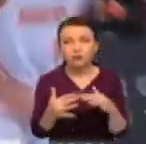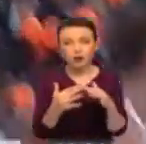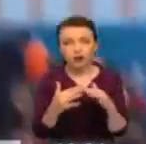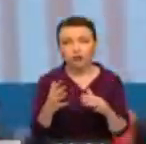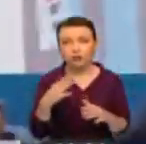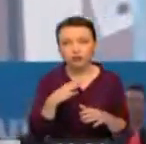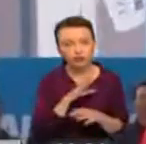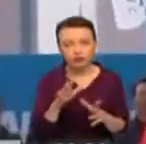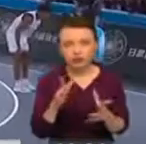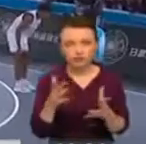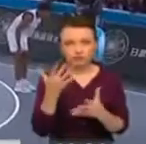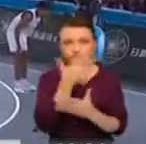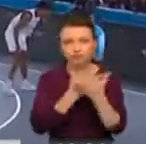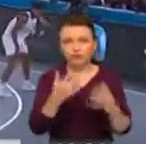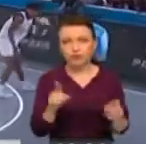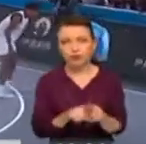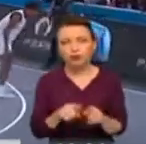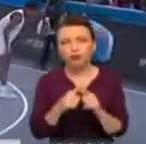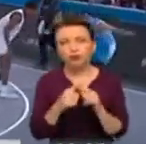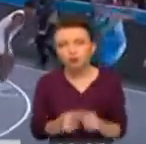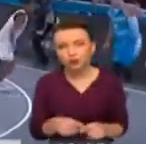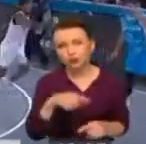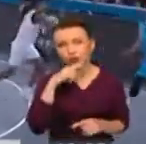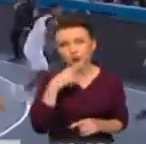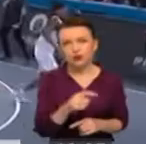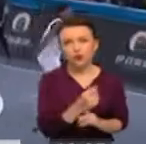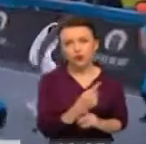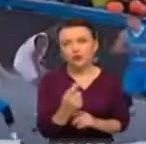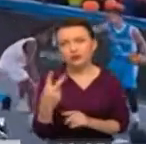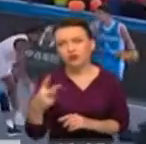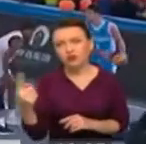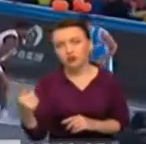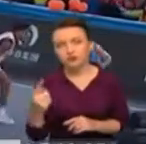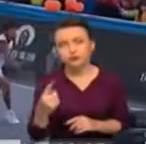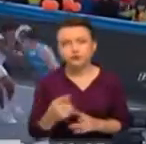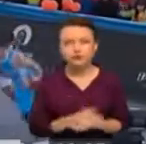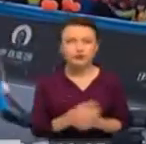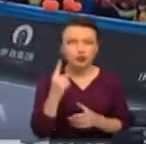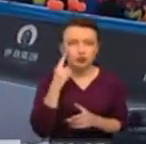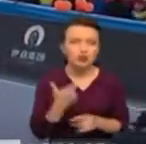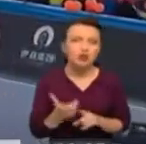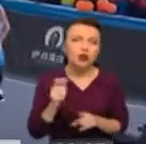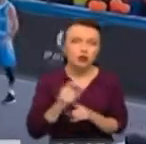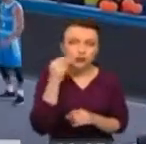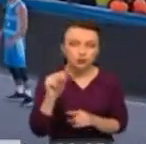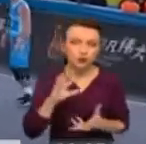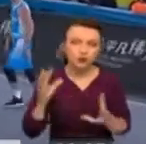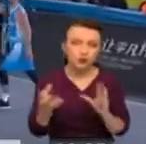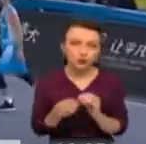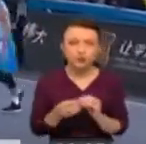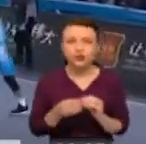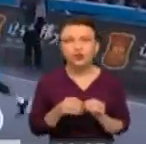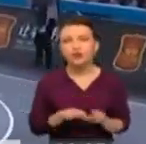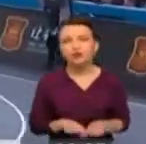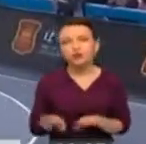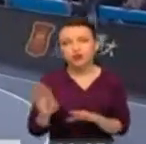за сценарієм жовто-синіх. Вони поступилися росіянам 11-21. Додамо, що найрезультативнішим у складі віце-чемпіонів